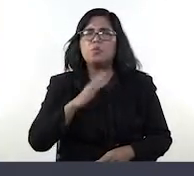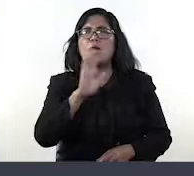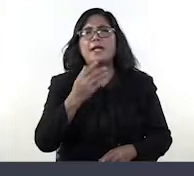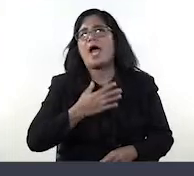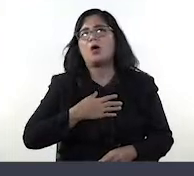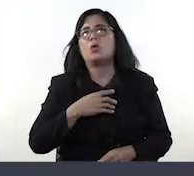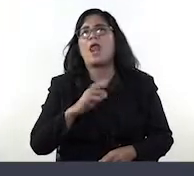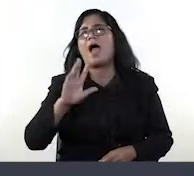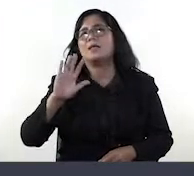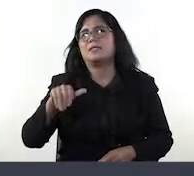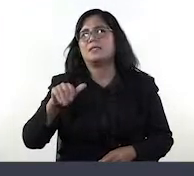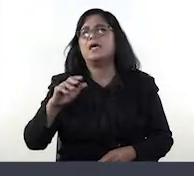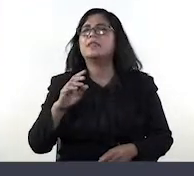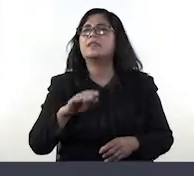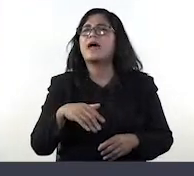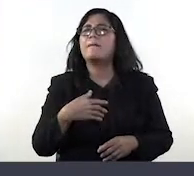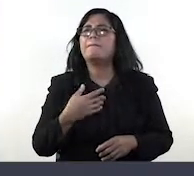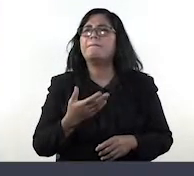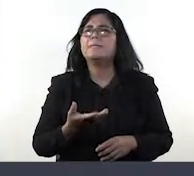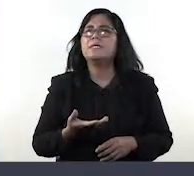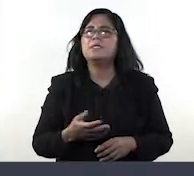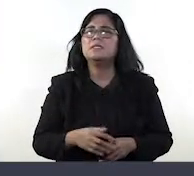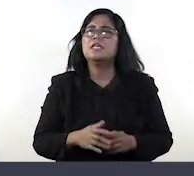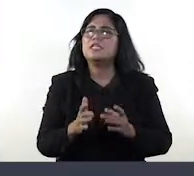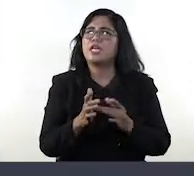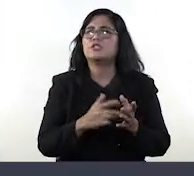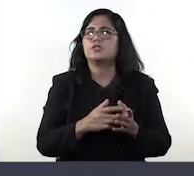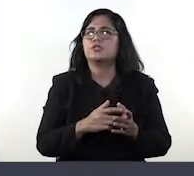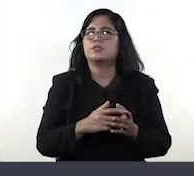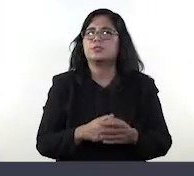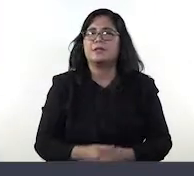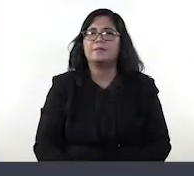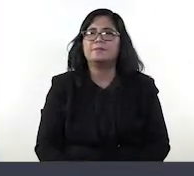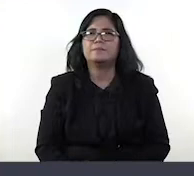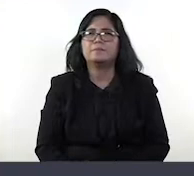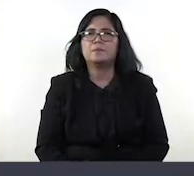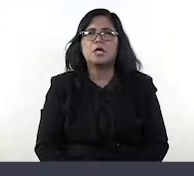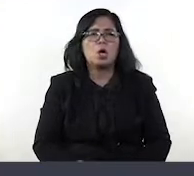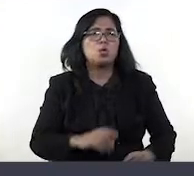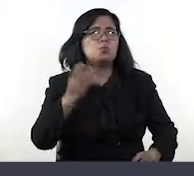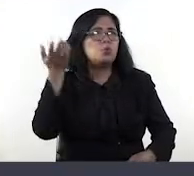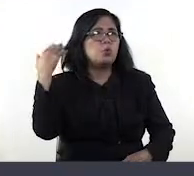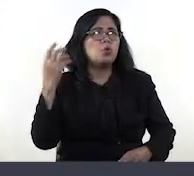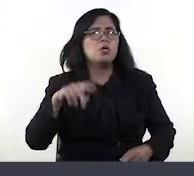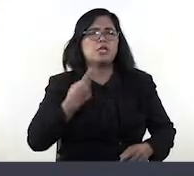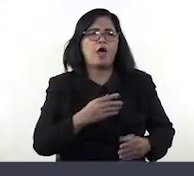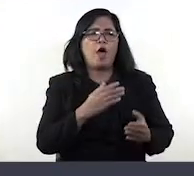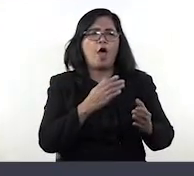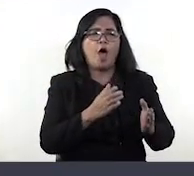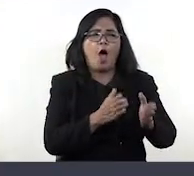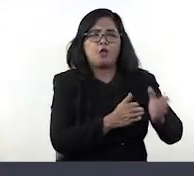aku lagi Kadangkala kita pikir We are the Centre of the Universe kita mengatur segala sesuatu